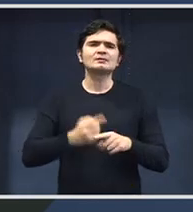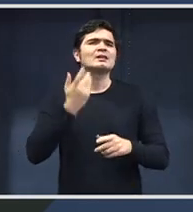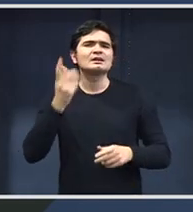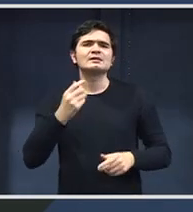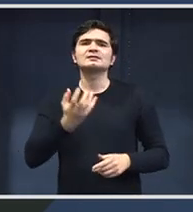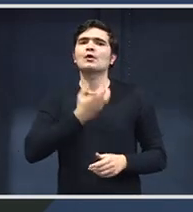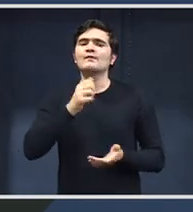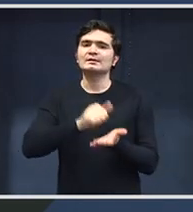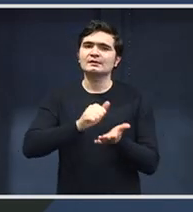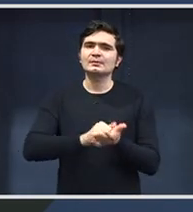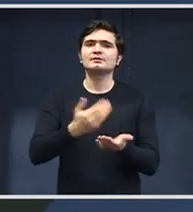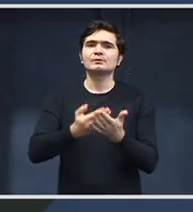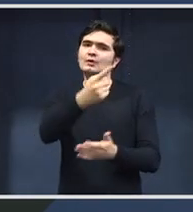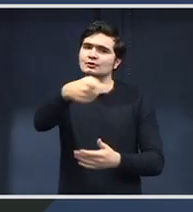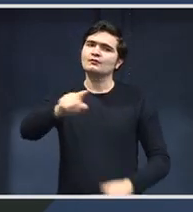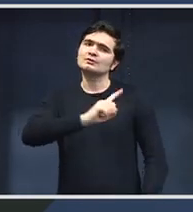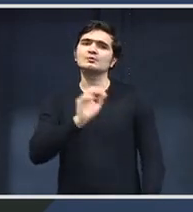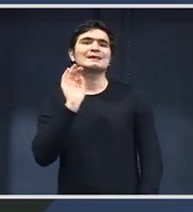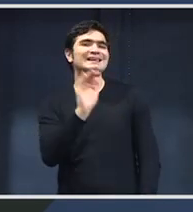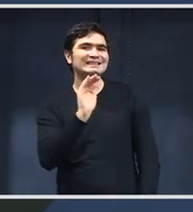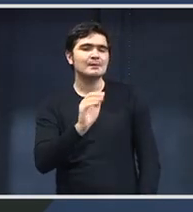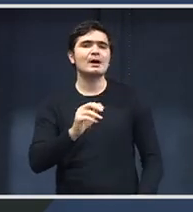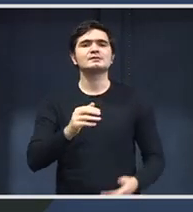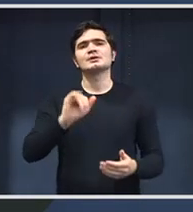puteți să întrebați și să vi se fie prezentate